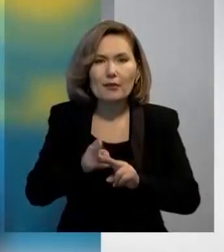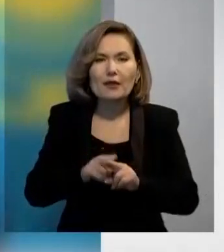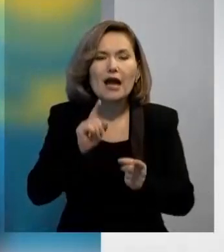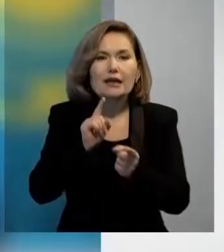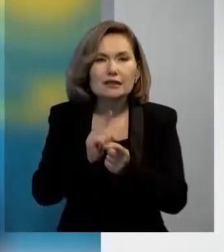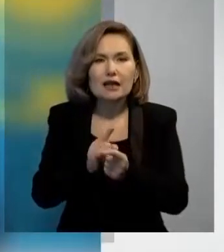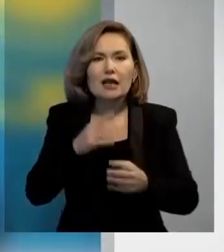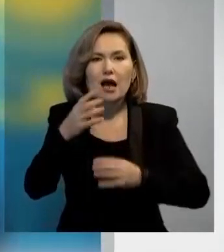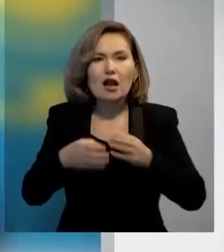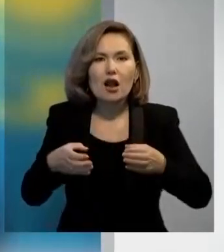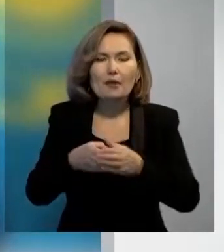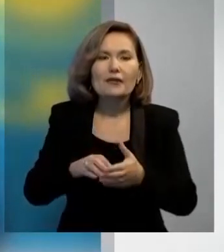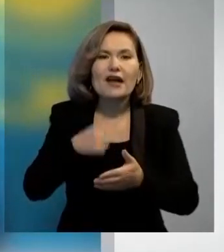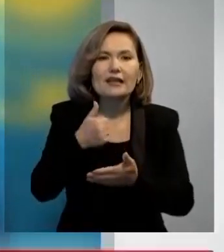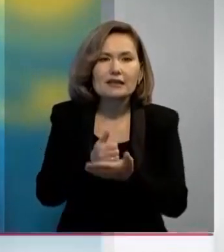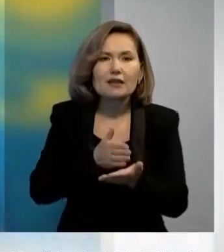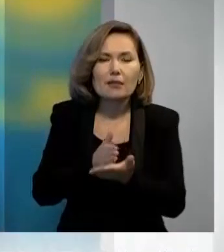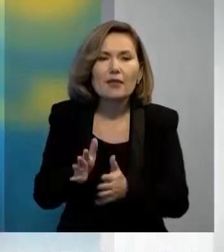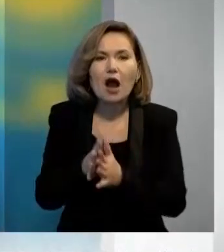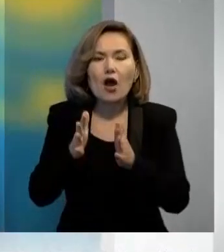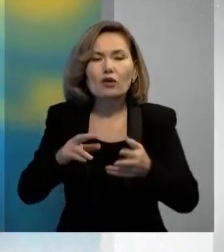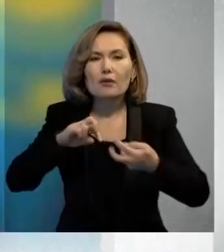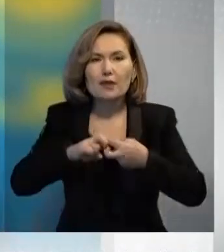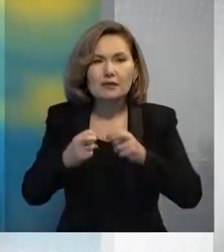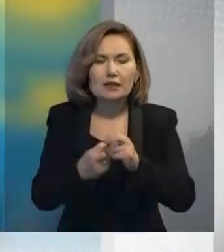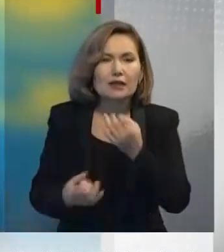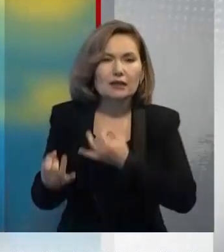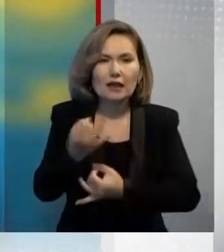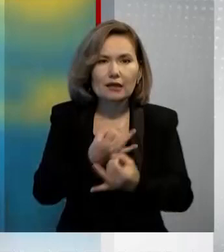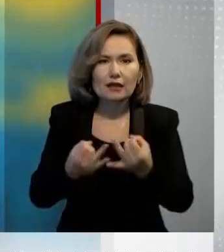халықаралық ұйым қызметінің негізгі бағыты мен ауқымды мәселелер талқыланды.